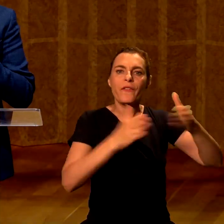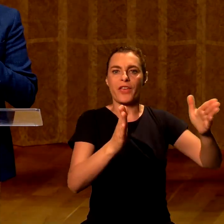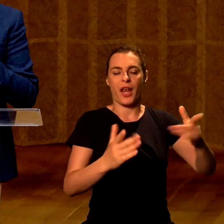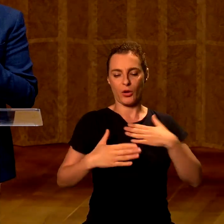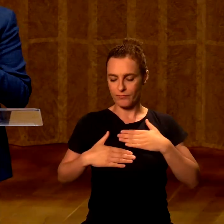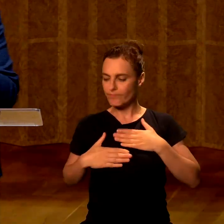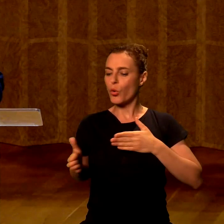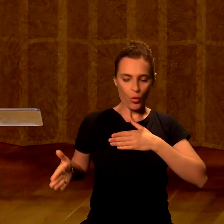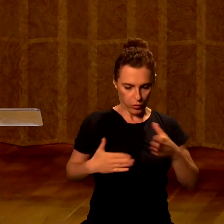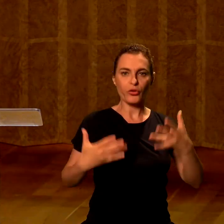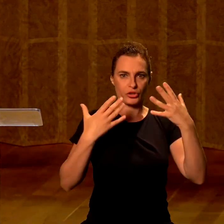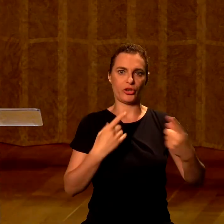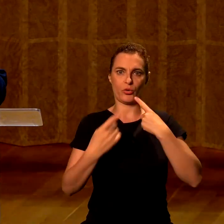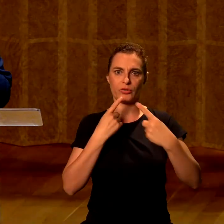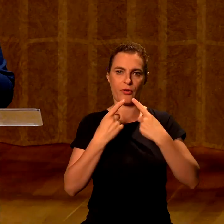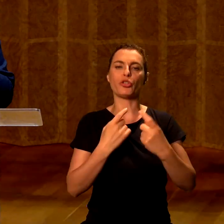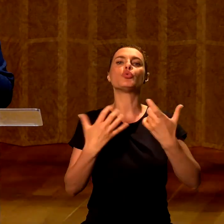do rozmawiania otwarcie o tym, co się czuje.